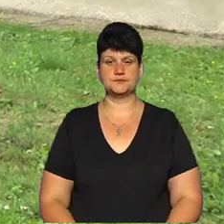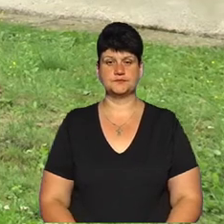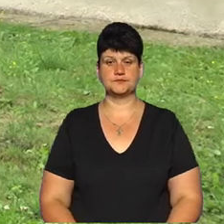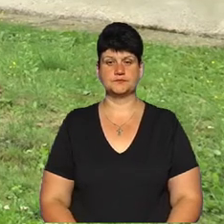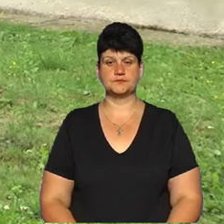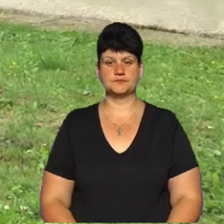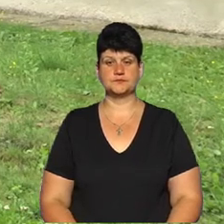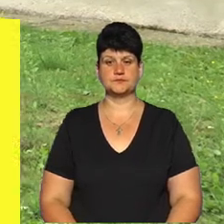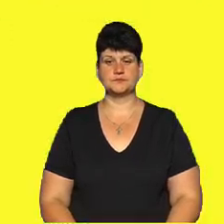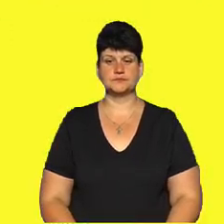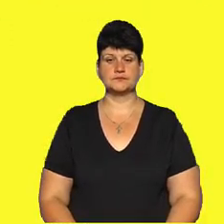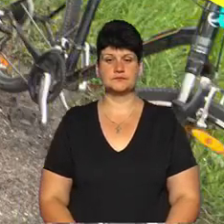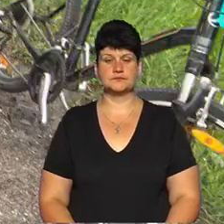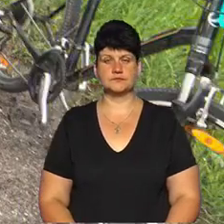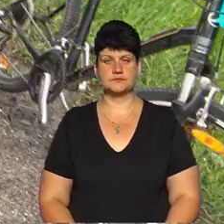Тернопільщина.